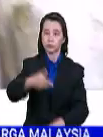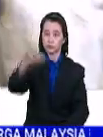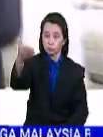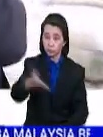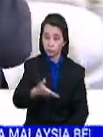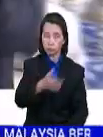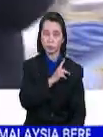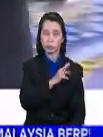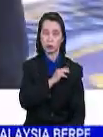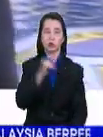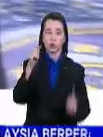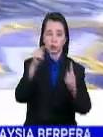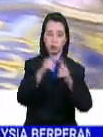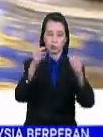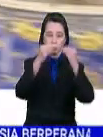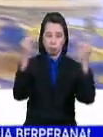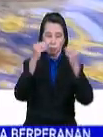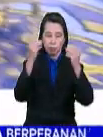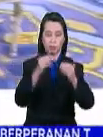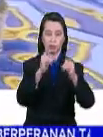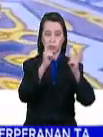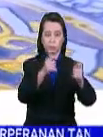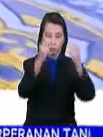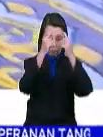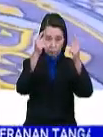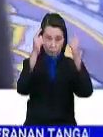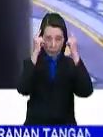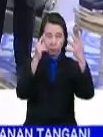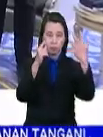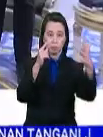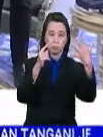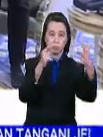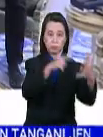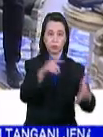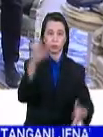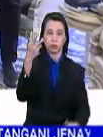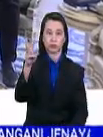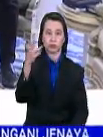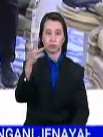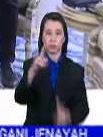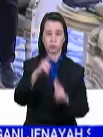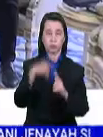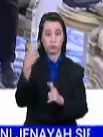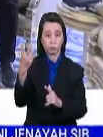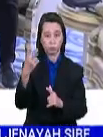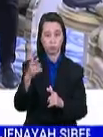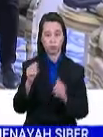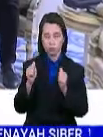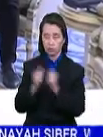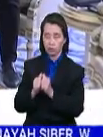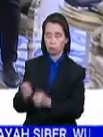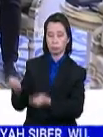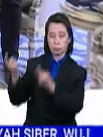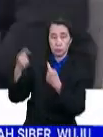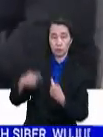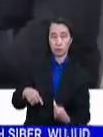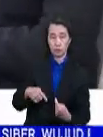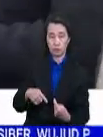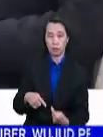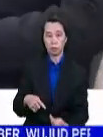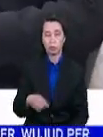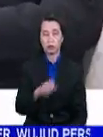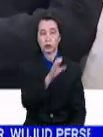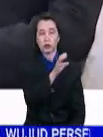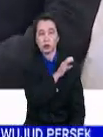menjemput ke tuh menteri ke majelis penganugrahan ini Mas pada 15 dan 16 Feb juru hadir semasa kunjugan hormat berkenaan